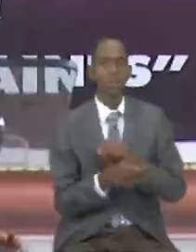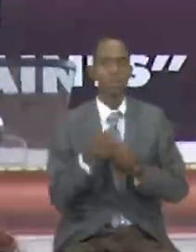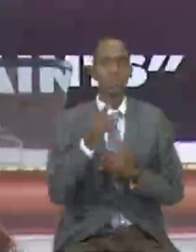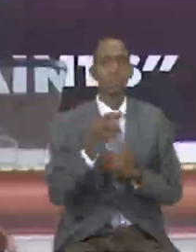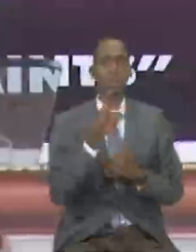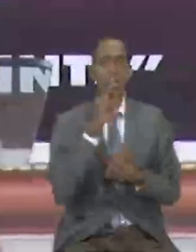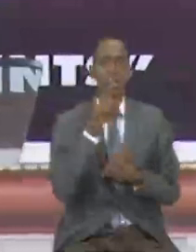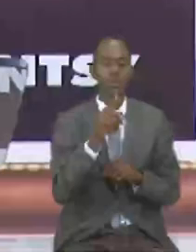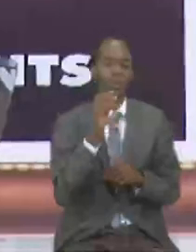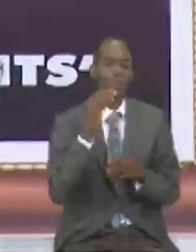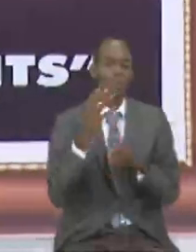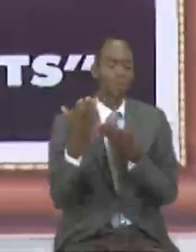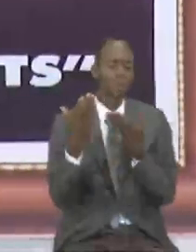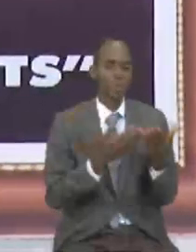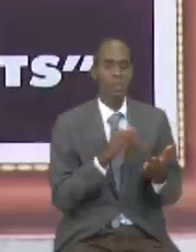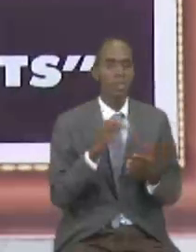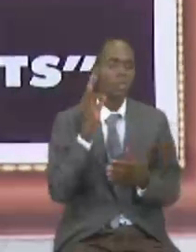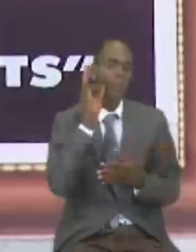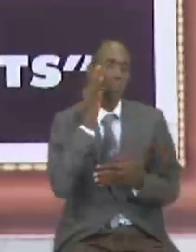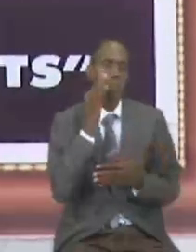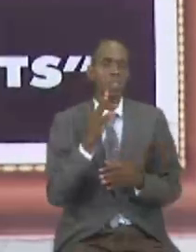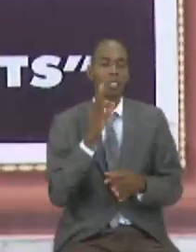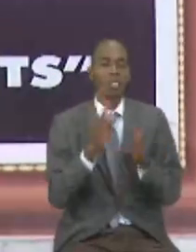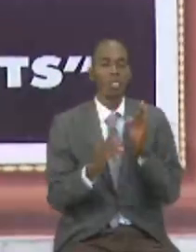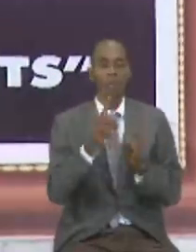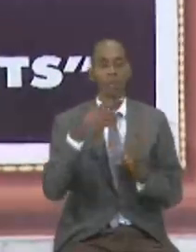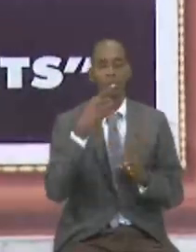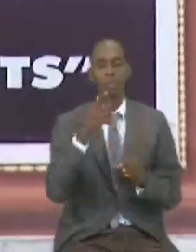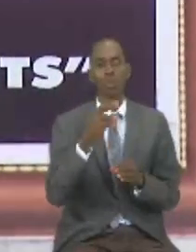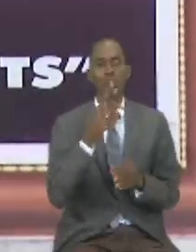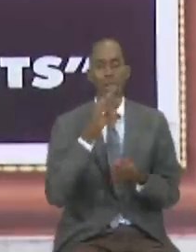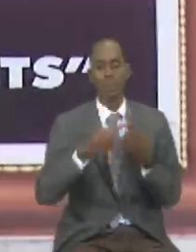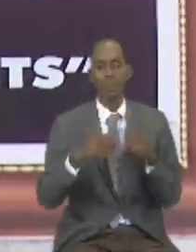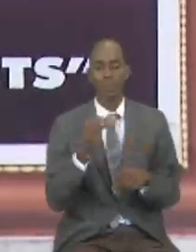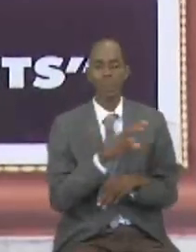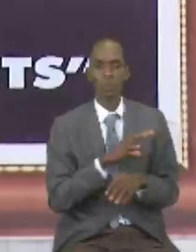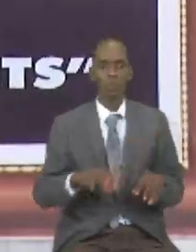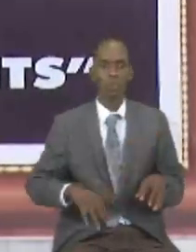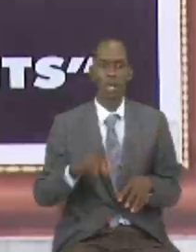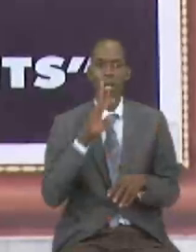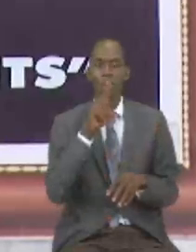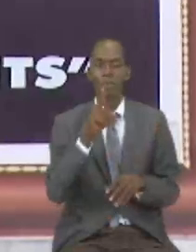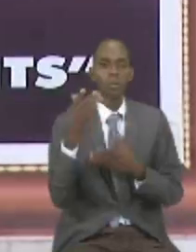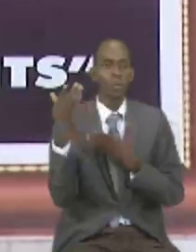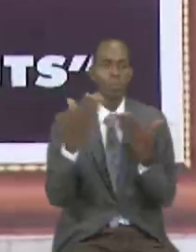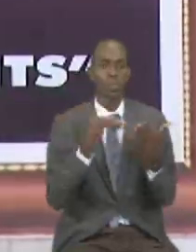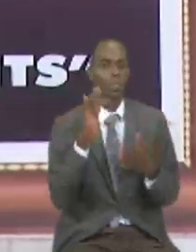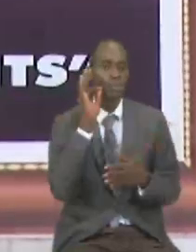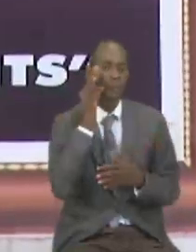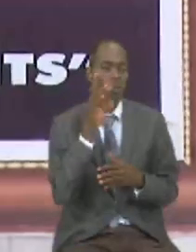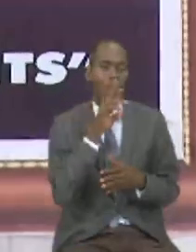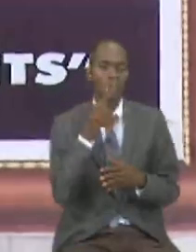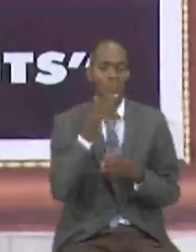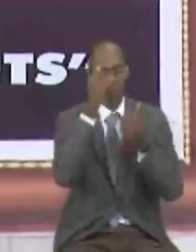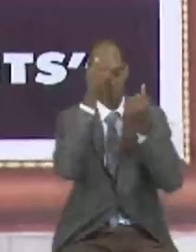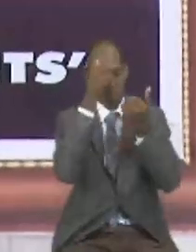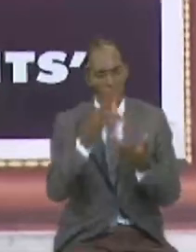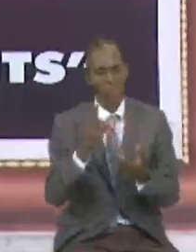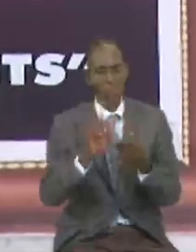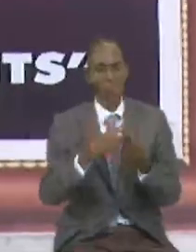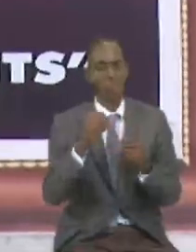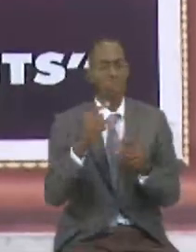transformé. Es-tu fécond? Si tu dis que tu es ami de Christ, es-tu fécond? Es-tu obéissant à la parole du Seigneur? Si tu dis que